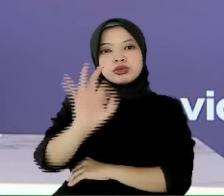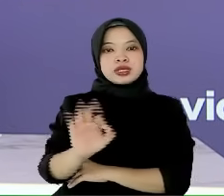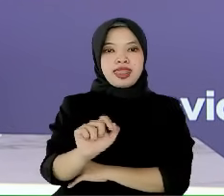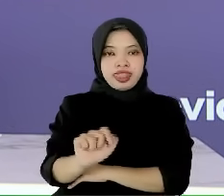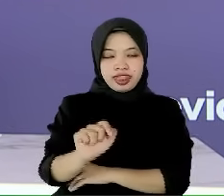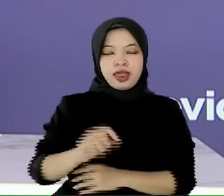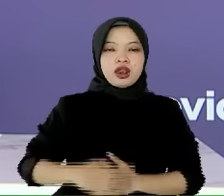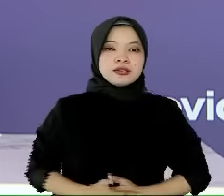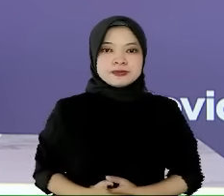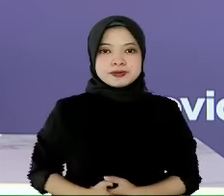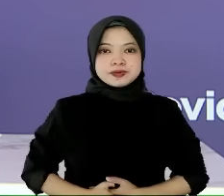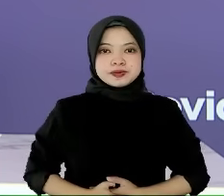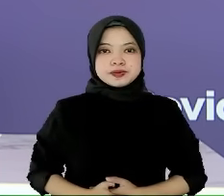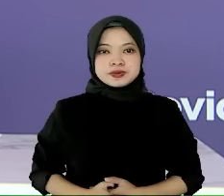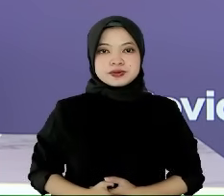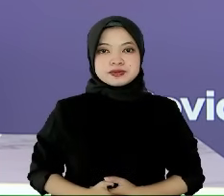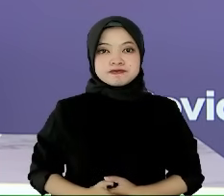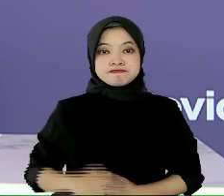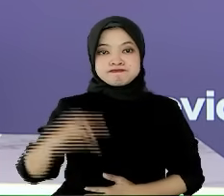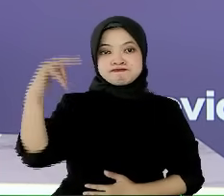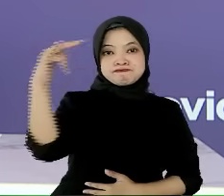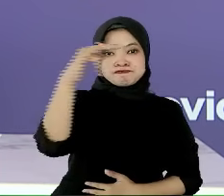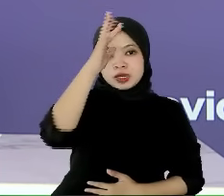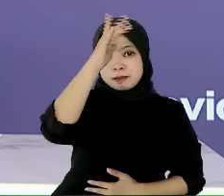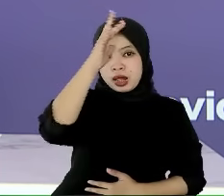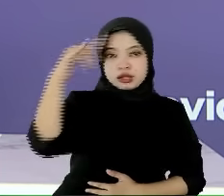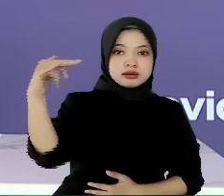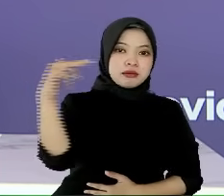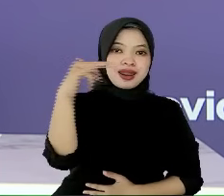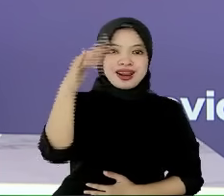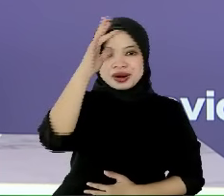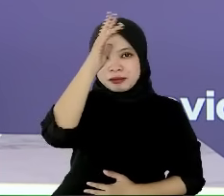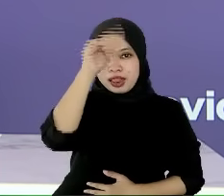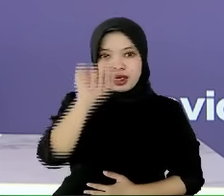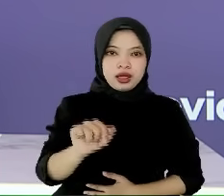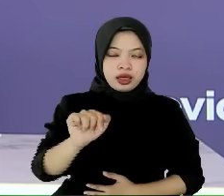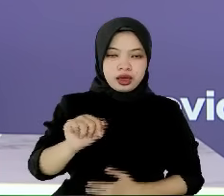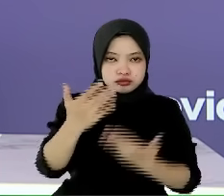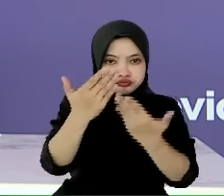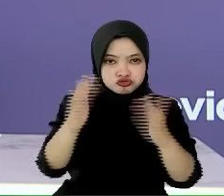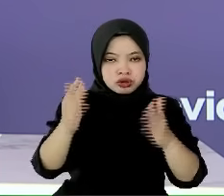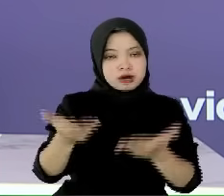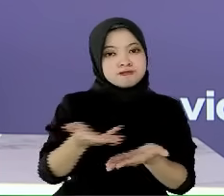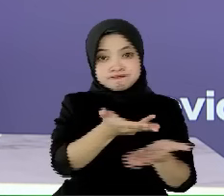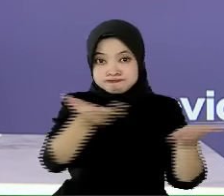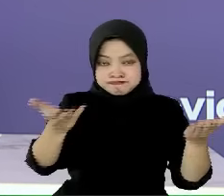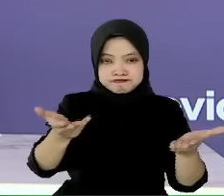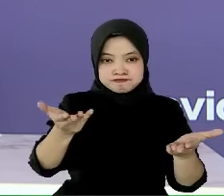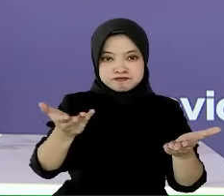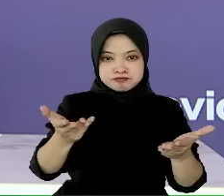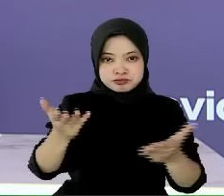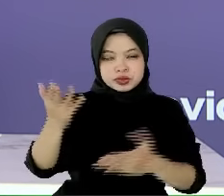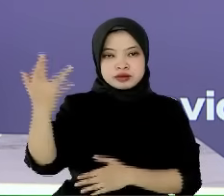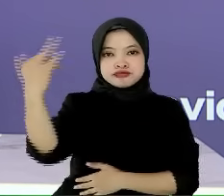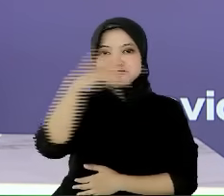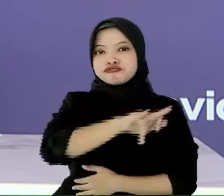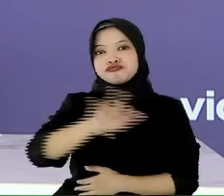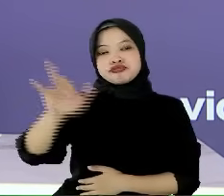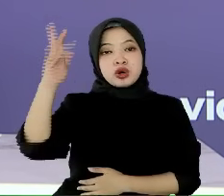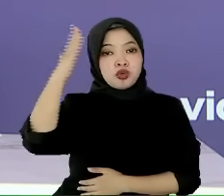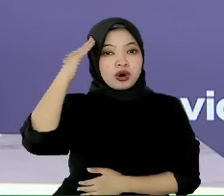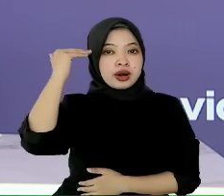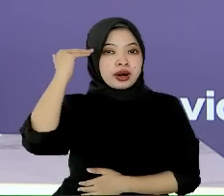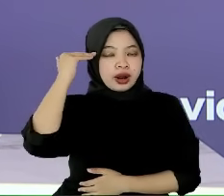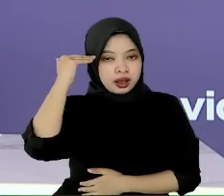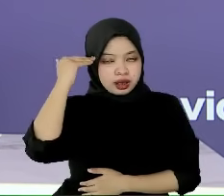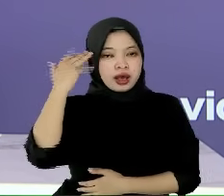50%. Bandar Udara Ngurah Rai di Bali akan dibuka untuk pelaku perjalanan internasional dari Korea